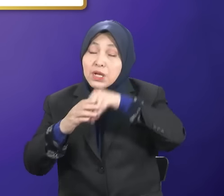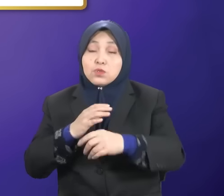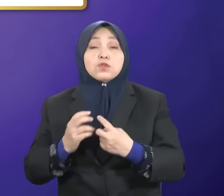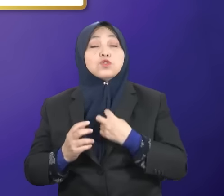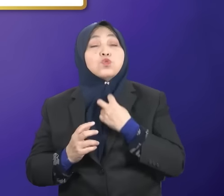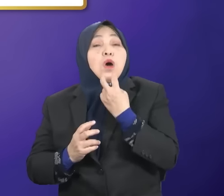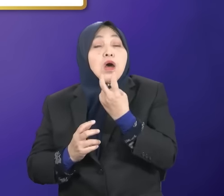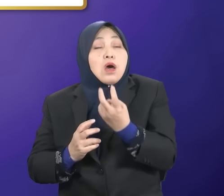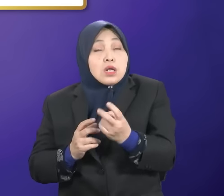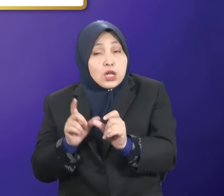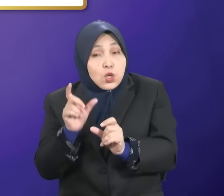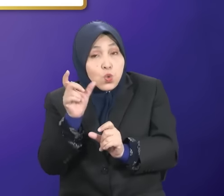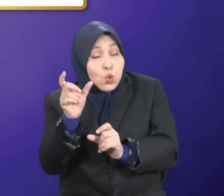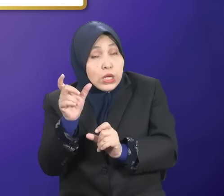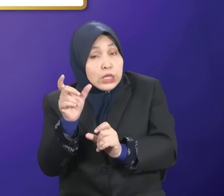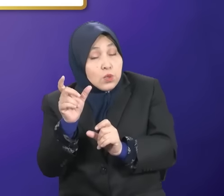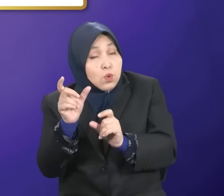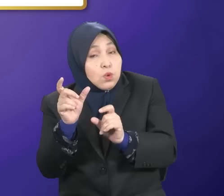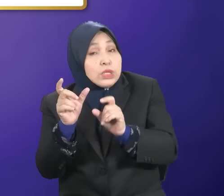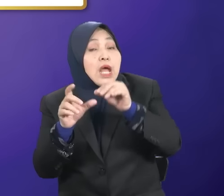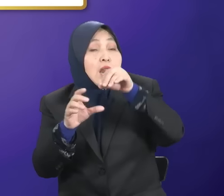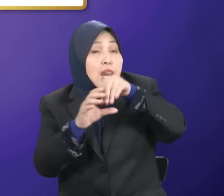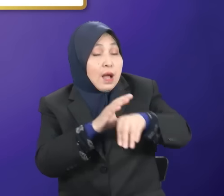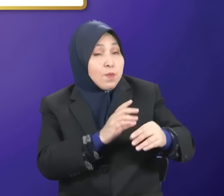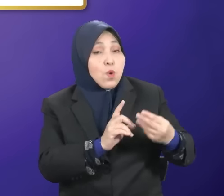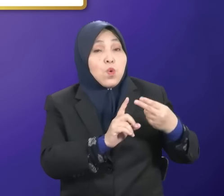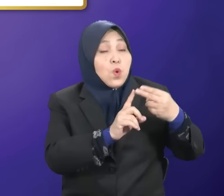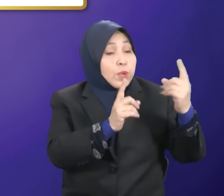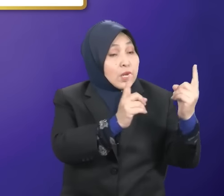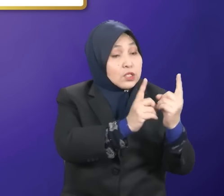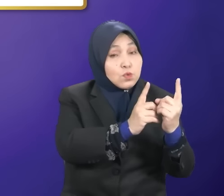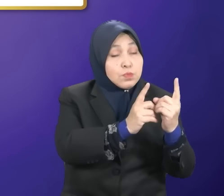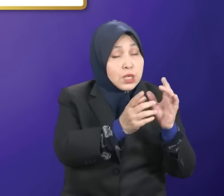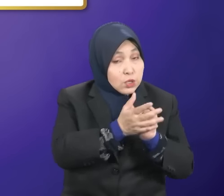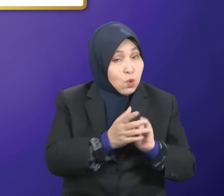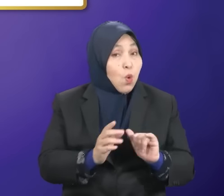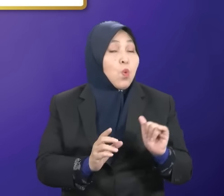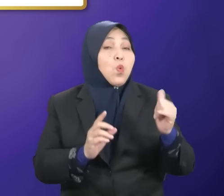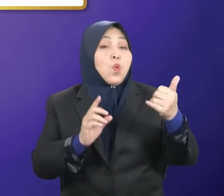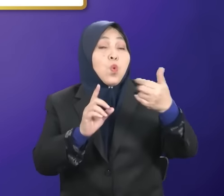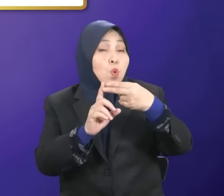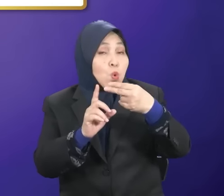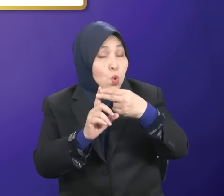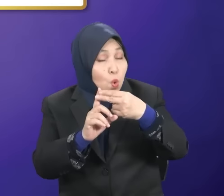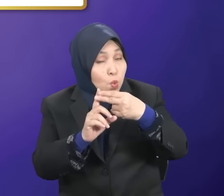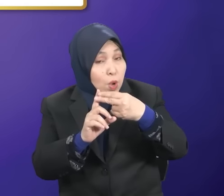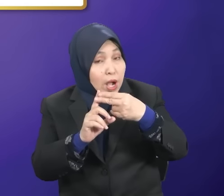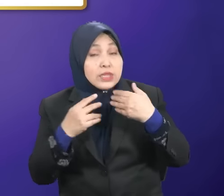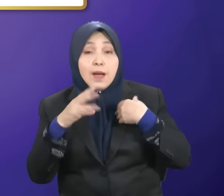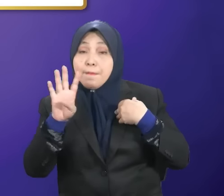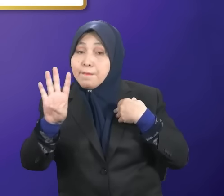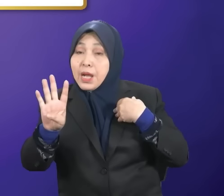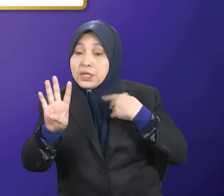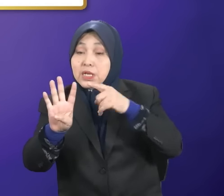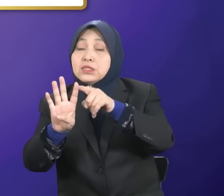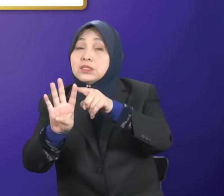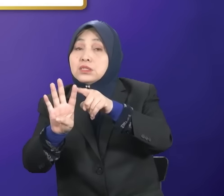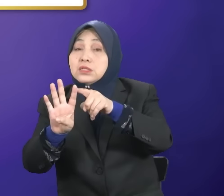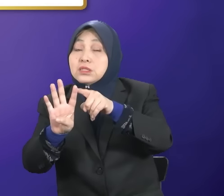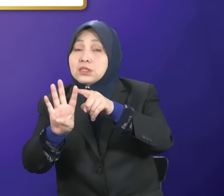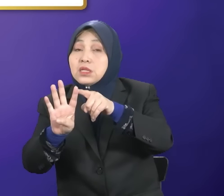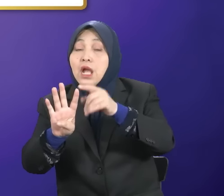huruf nun ataupun tanwin tersebut ke dalam huruf yang dijumpai itu Jadi huruf Idgham ada empat yaitulah